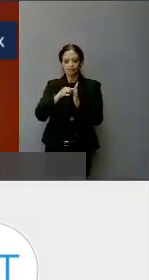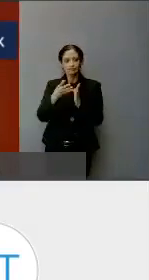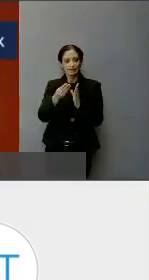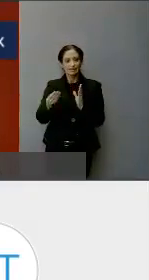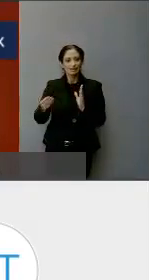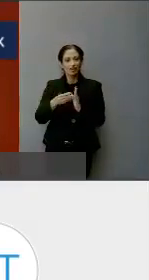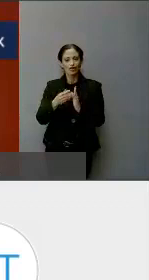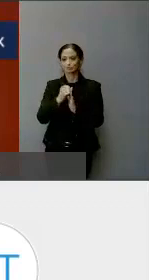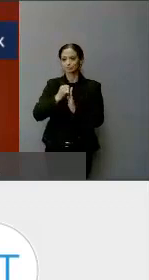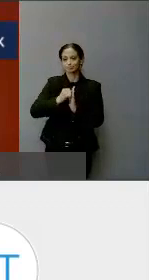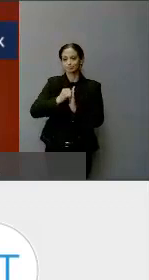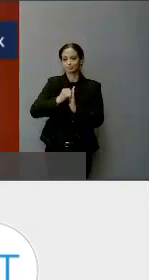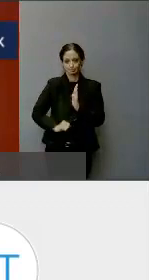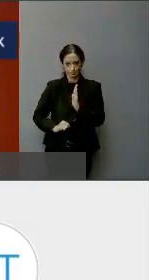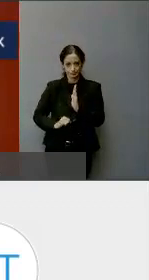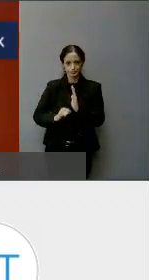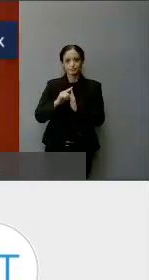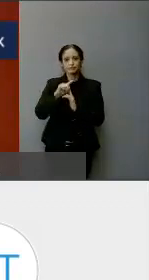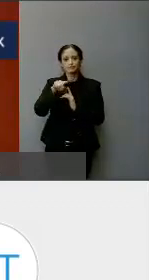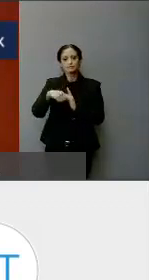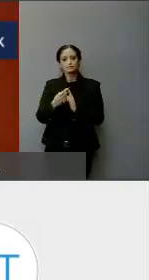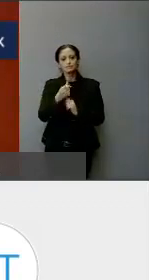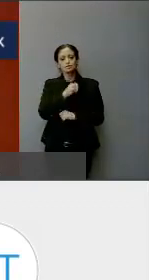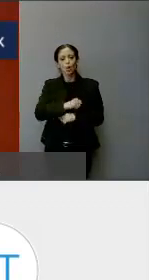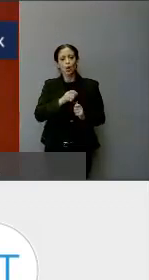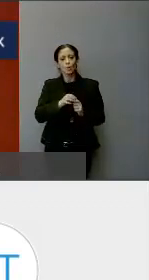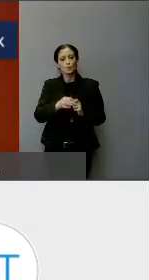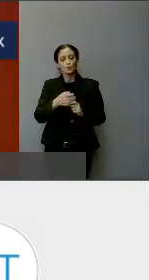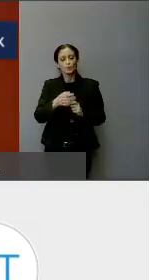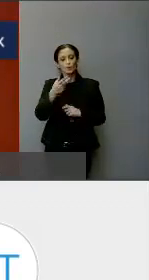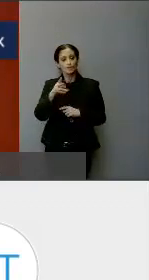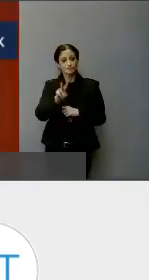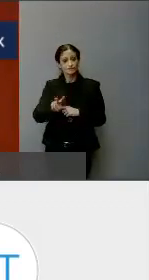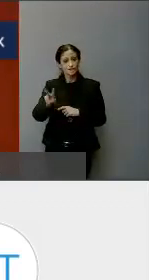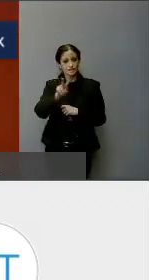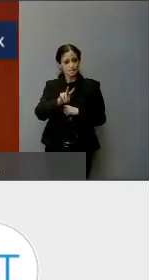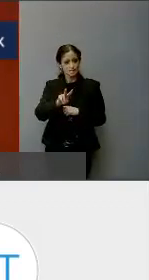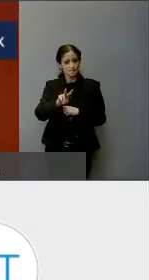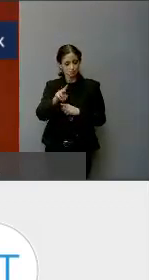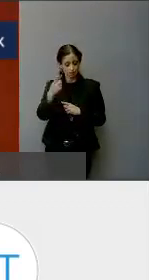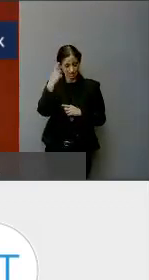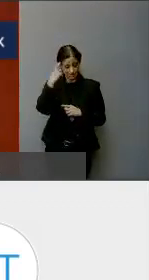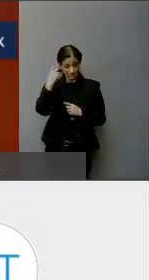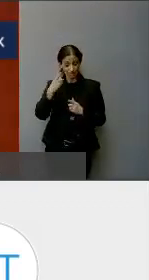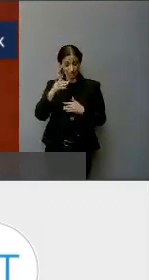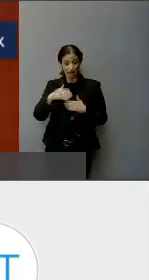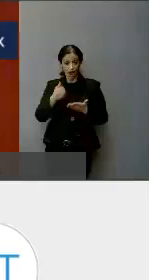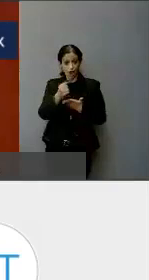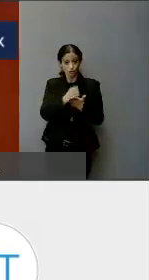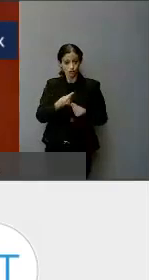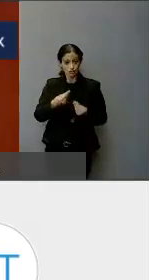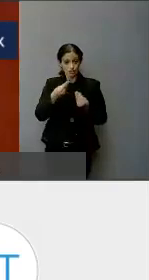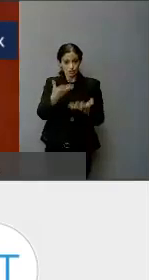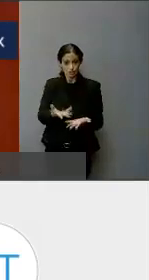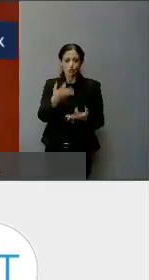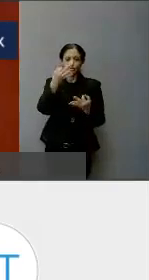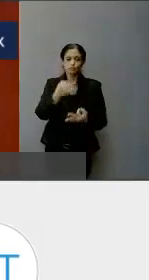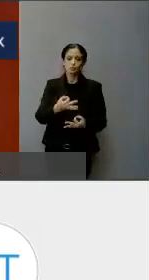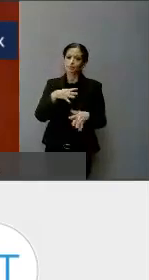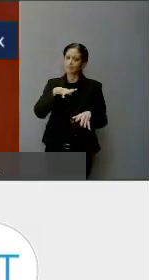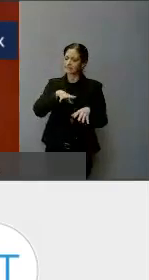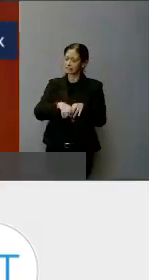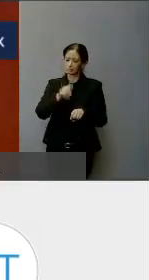edilizia di vesima del comune che aggraverà ancora di più i fenomeni di scrivibile degrado territoriale contrapponiamo lo